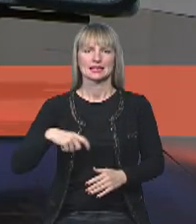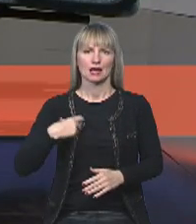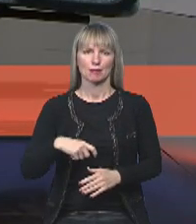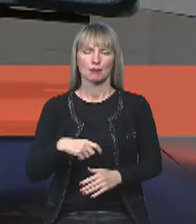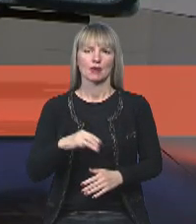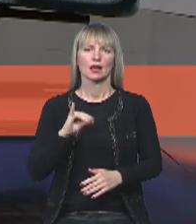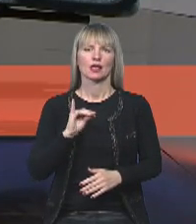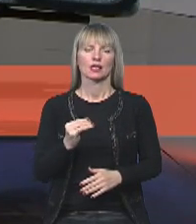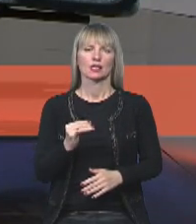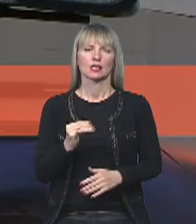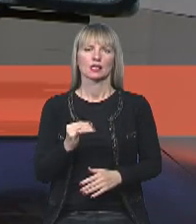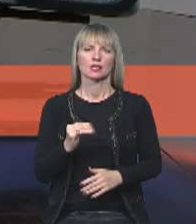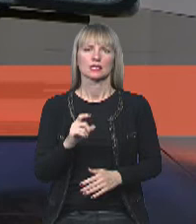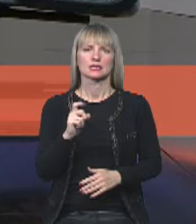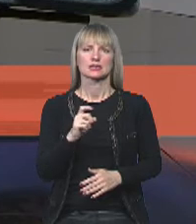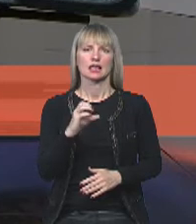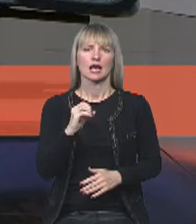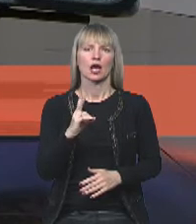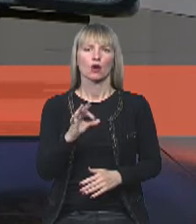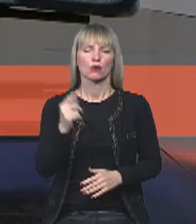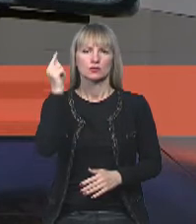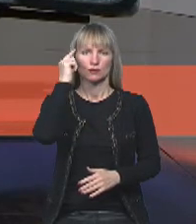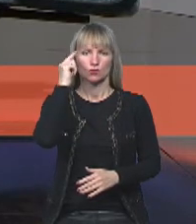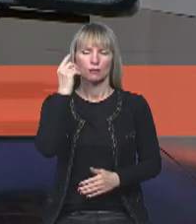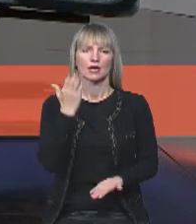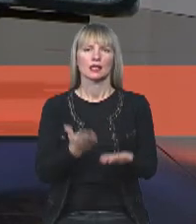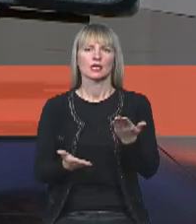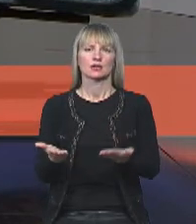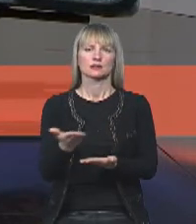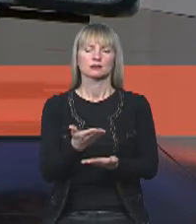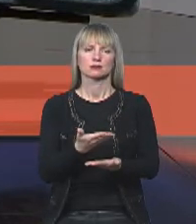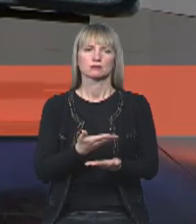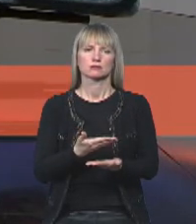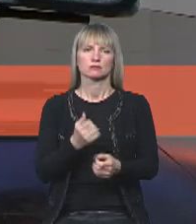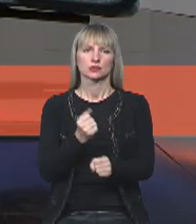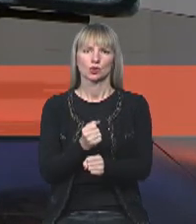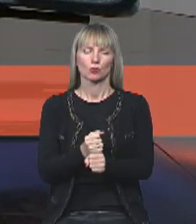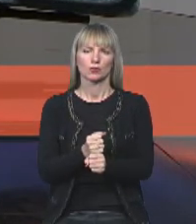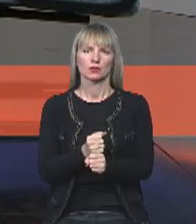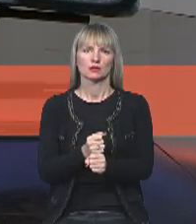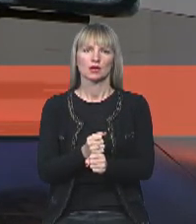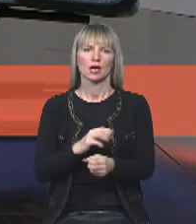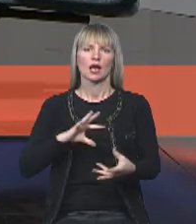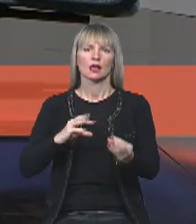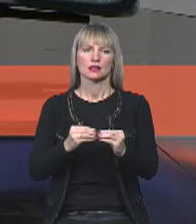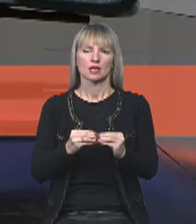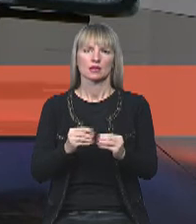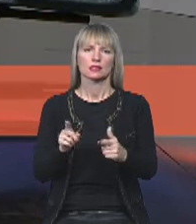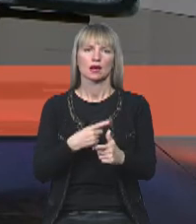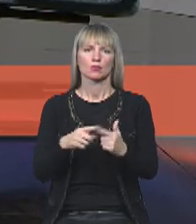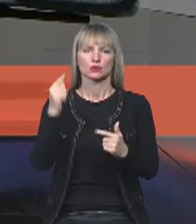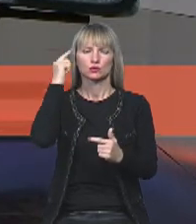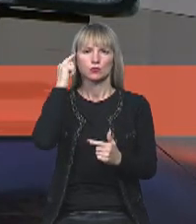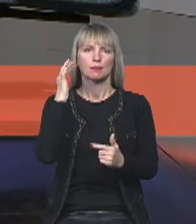і з екологічної свідомості, бо якщо зробити аналіз або